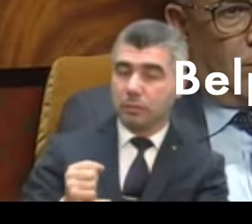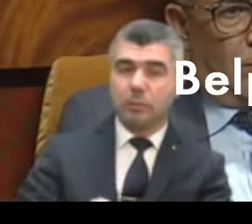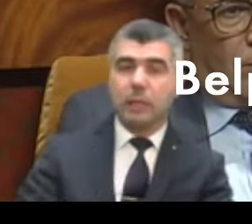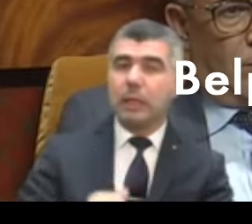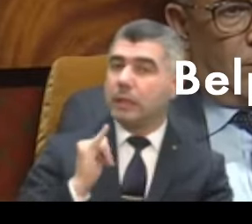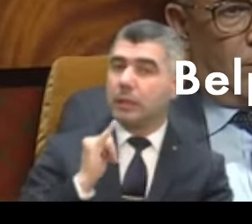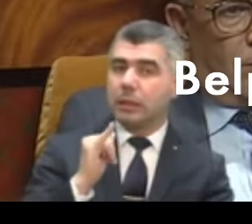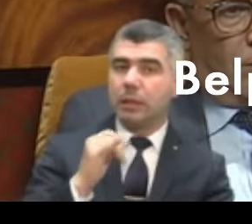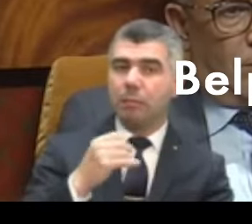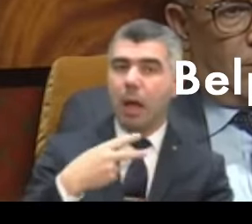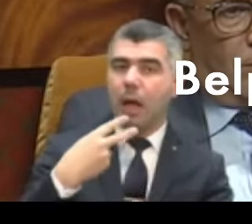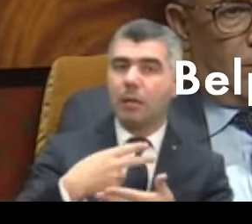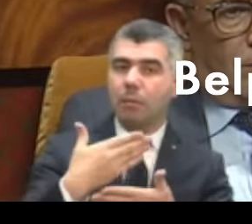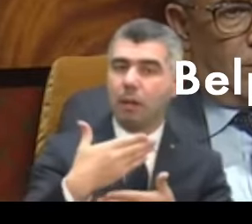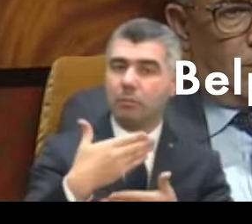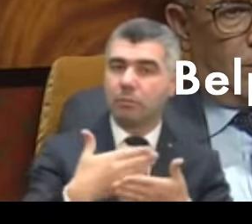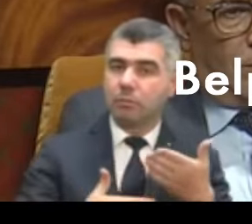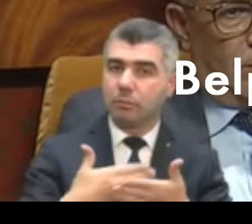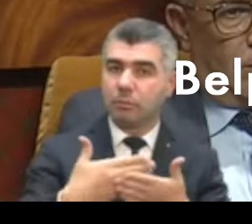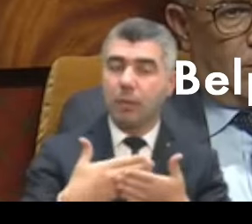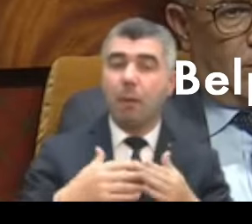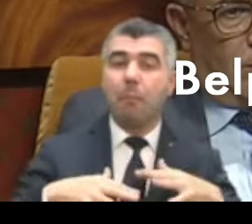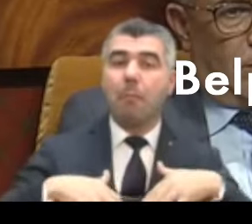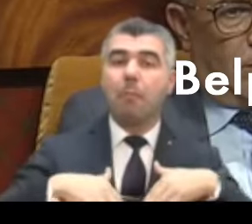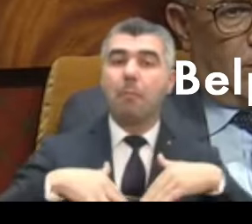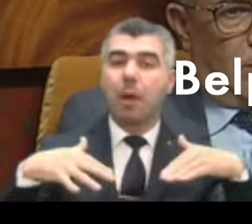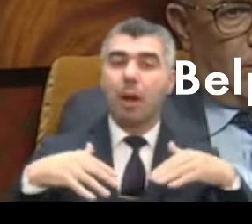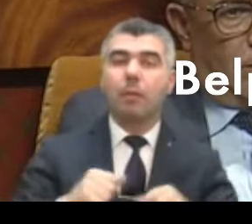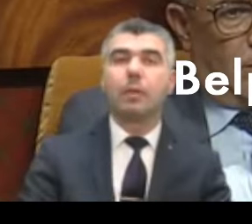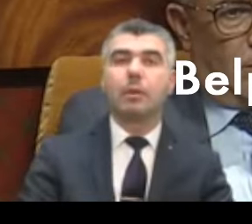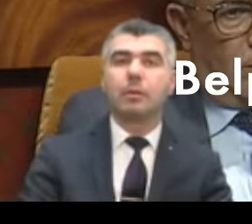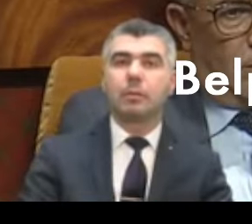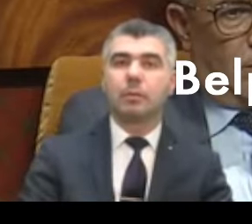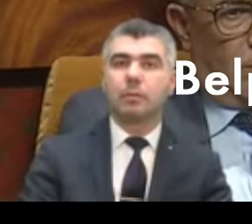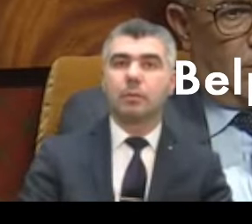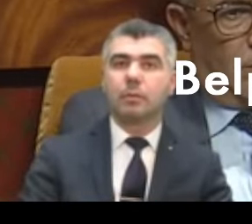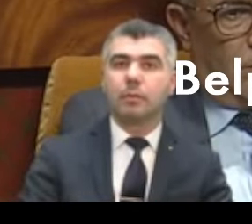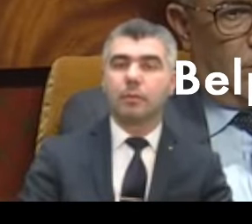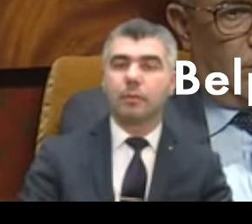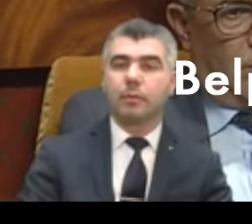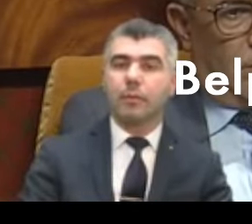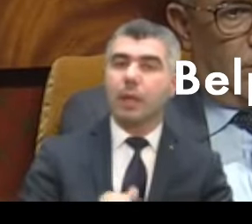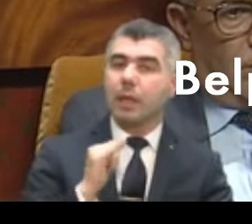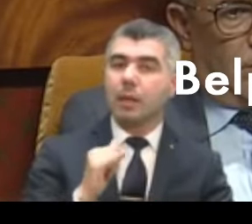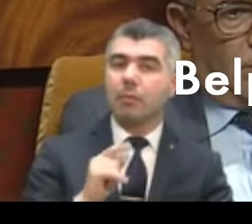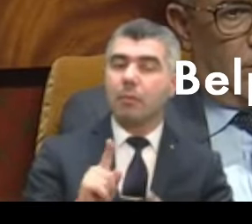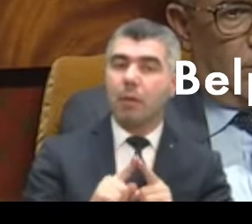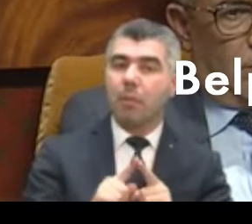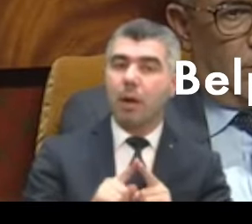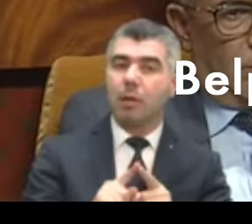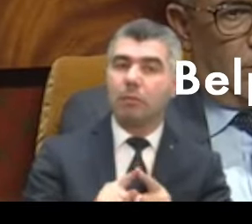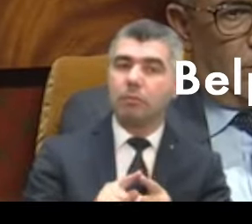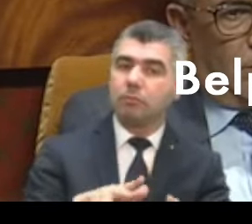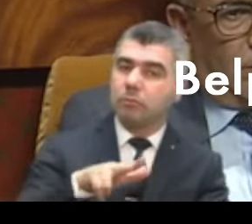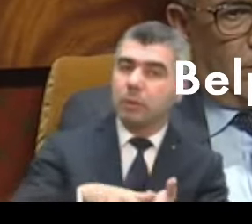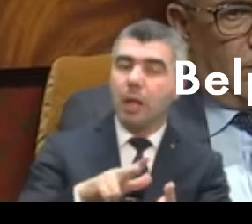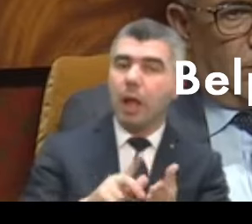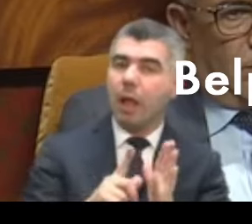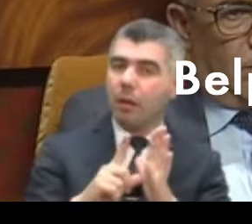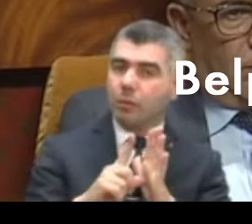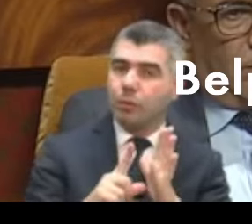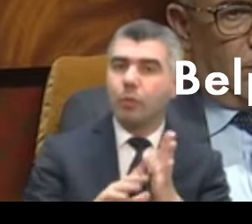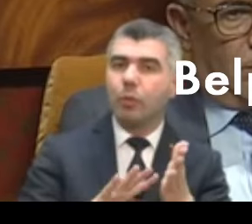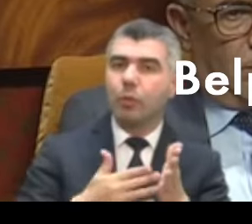اكثر من مره بان البرلمان هو المصدر الوحيد لتشريع والفصل